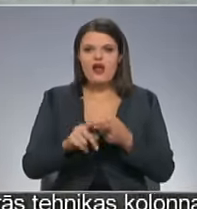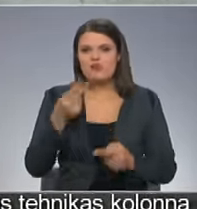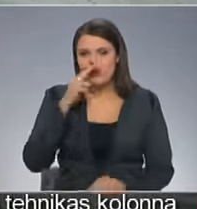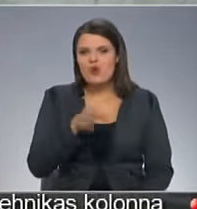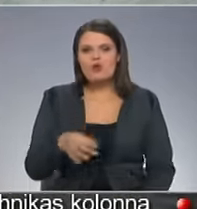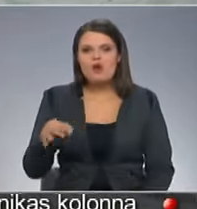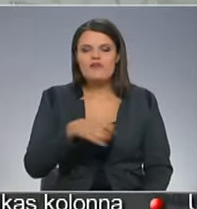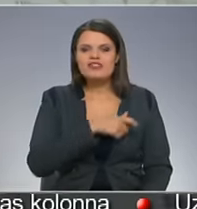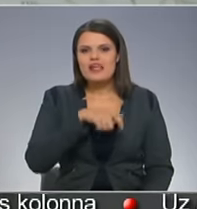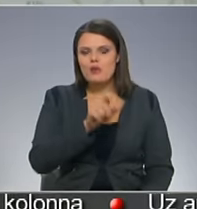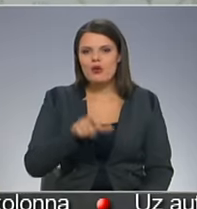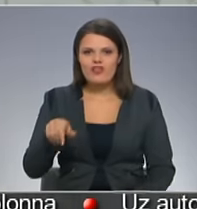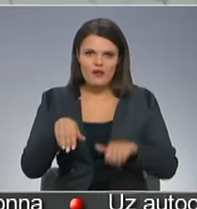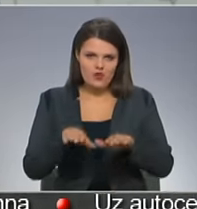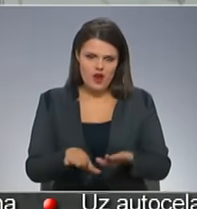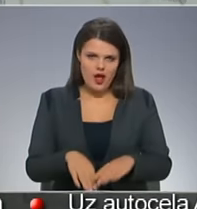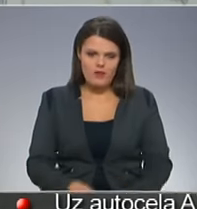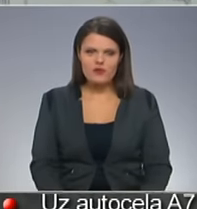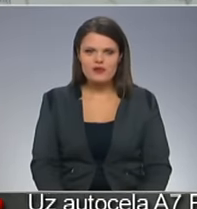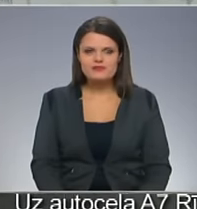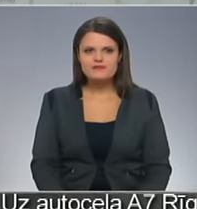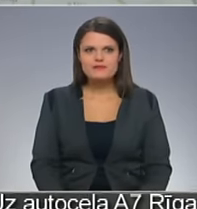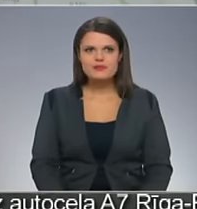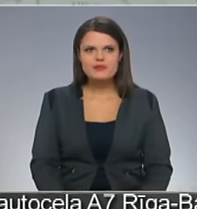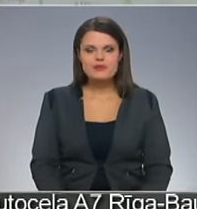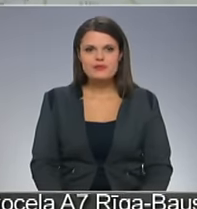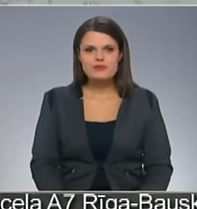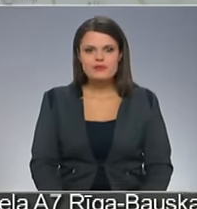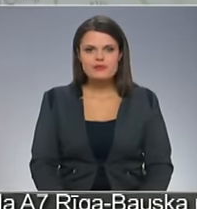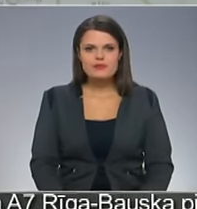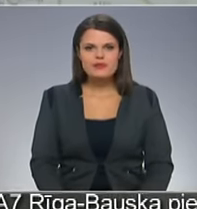novada deputātu lēmuma. Sandra Leitāne, Andris Pāns, TV Spektrs.